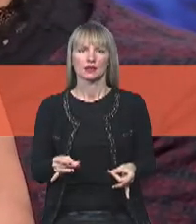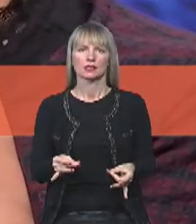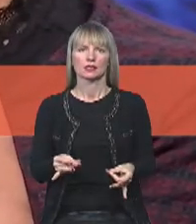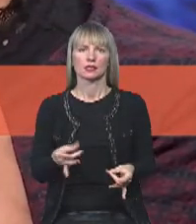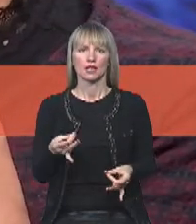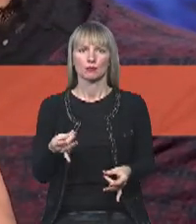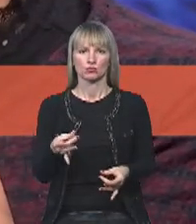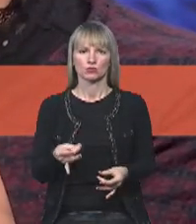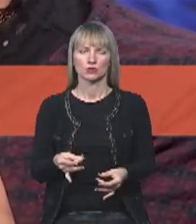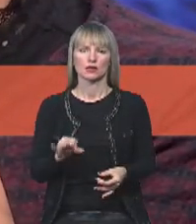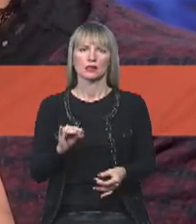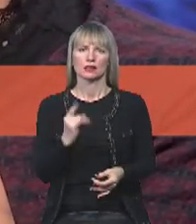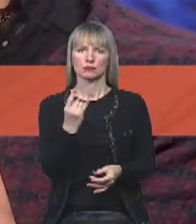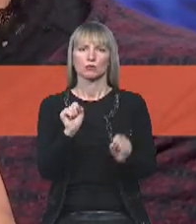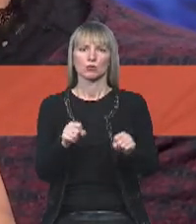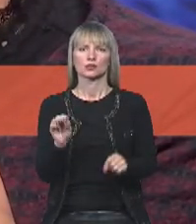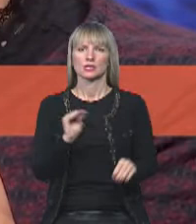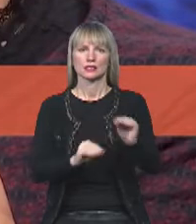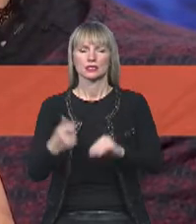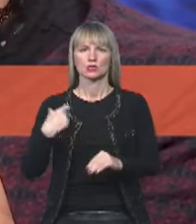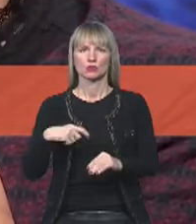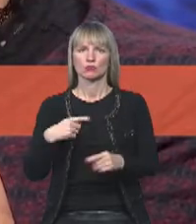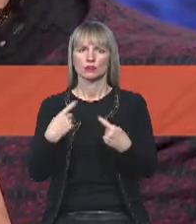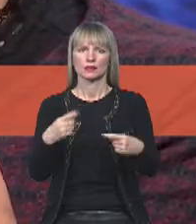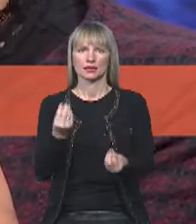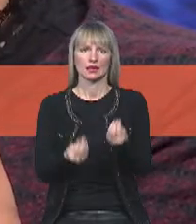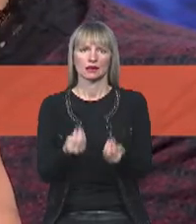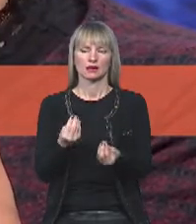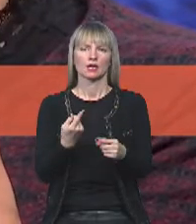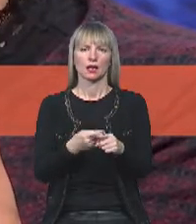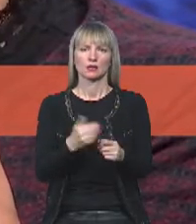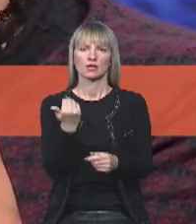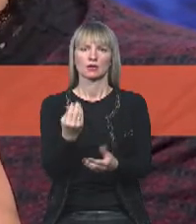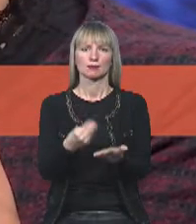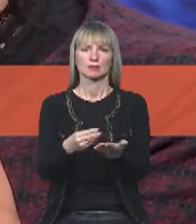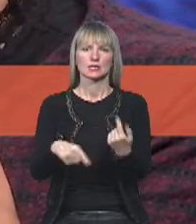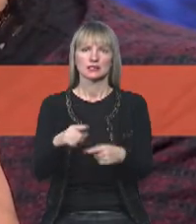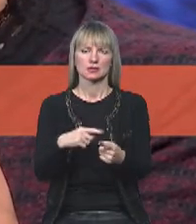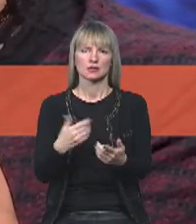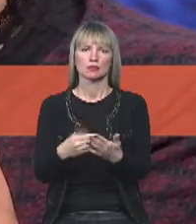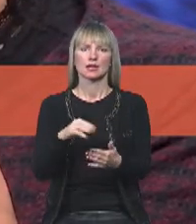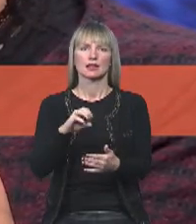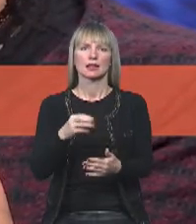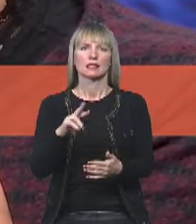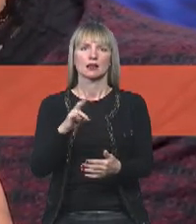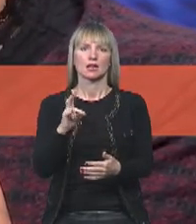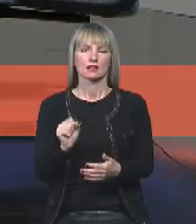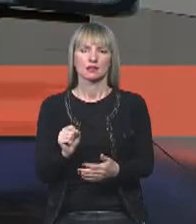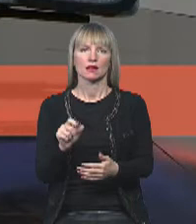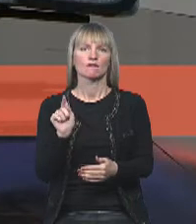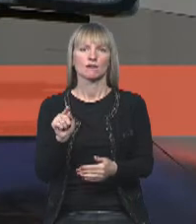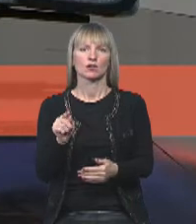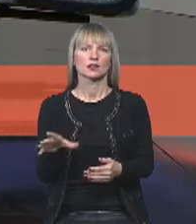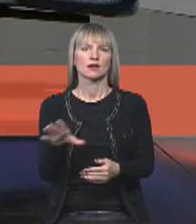цими ліпучками, да, uh-huh, і дитина може складати собі казачки і так далі. Тобто це її бізнес. Uh-huh. Наприклад, Тетяна,